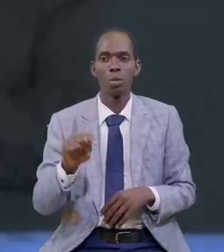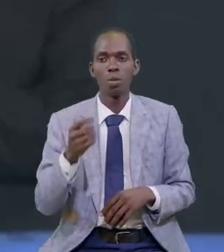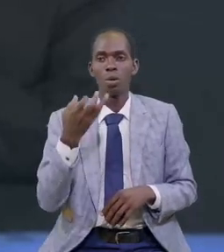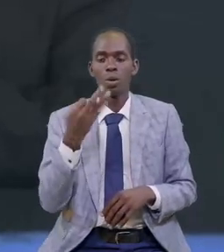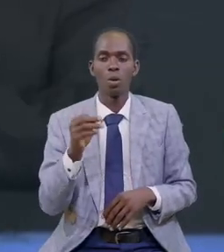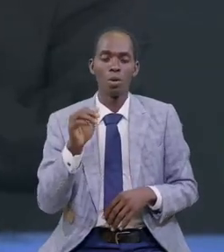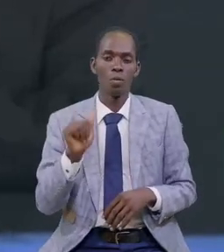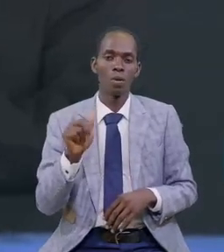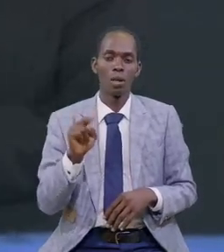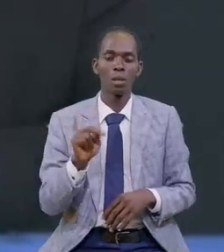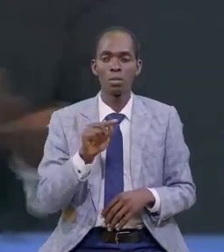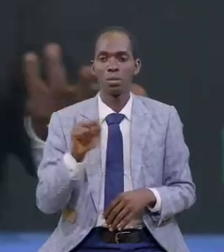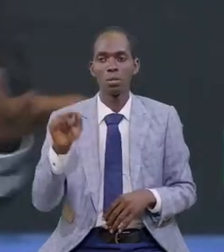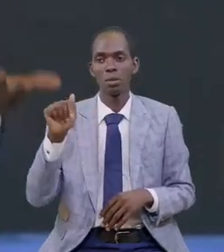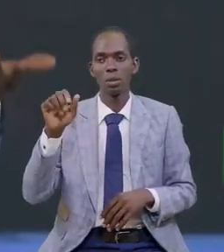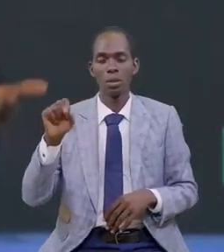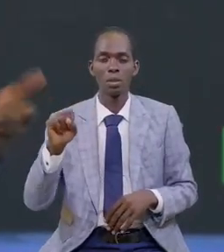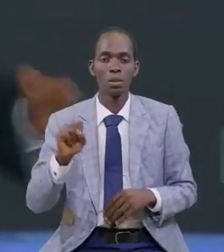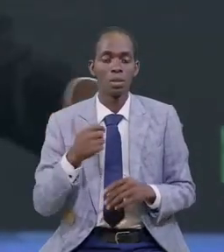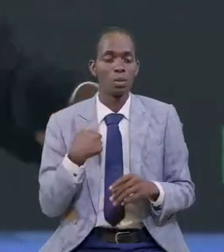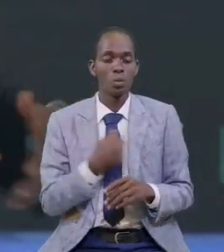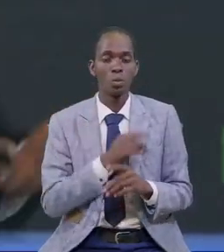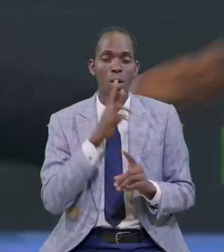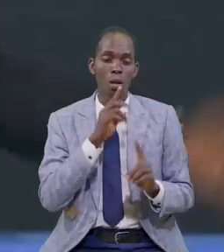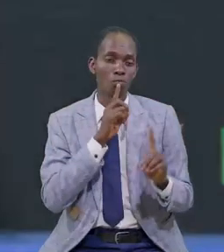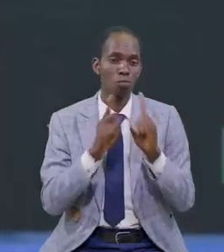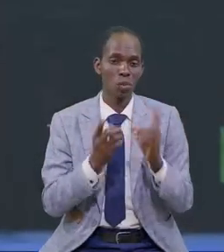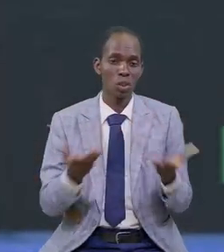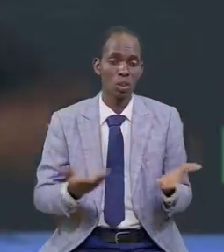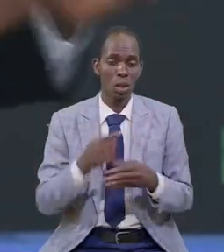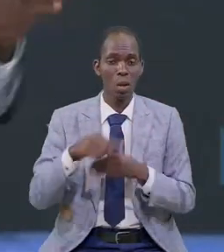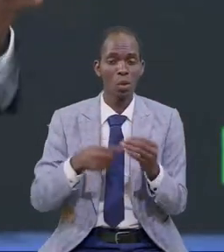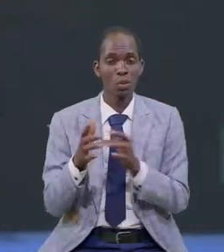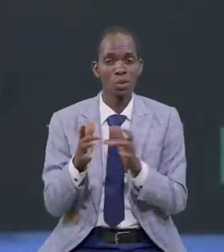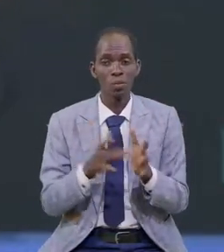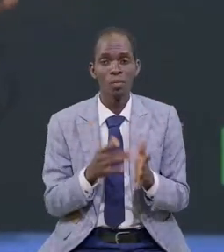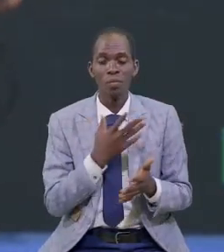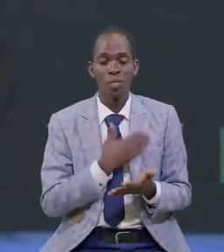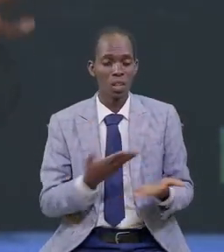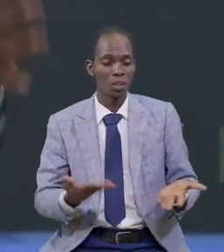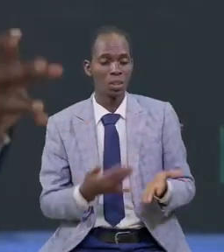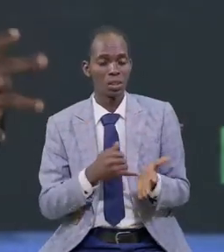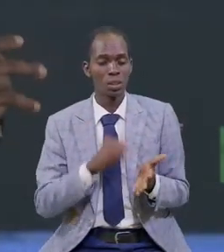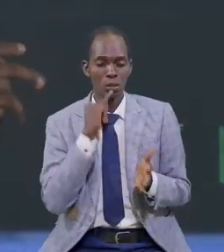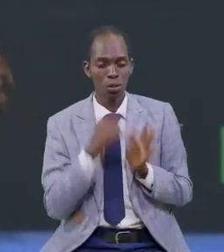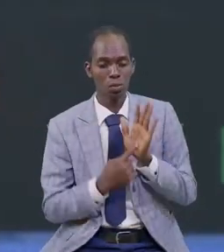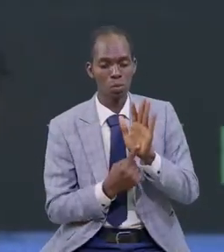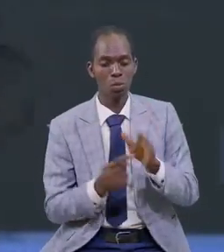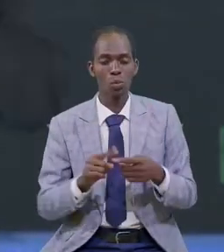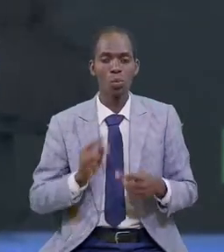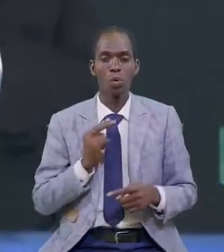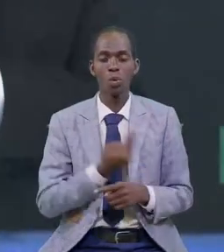Anès nous parlons de Jésus et ici il nous a révélé en tant que